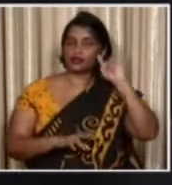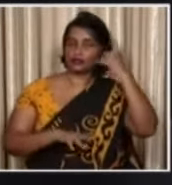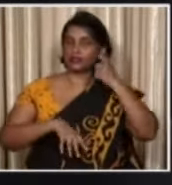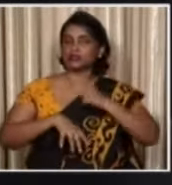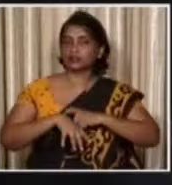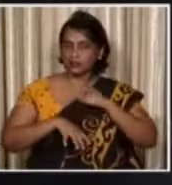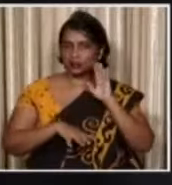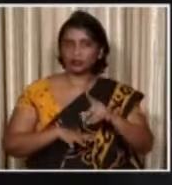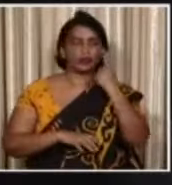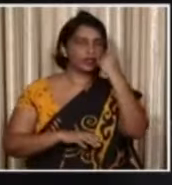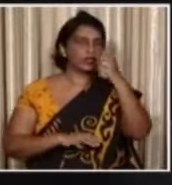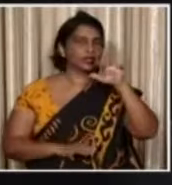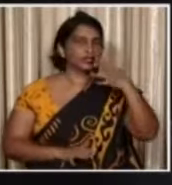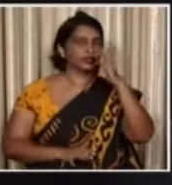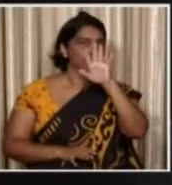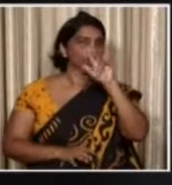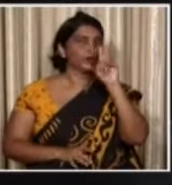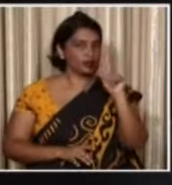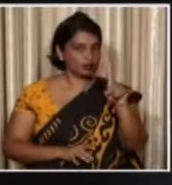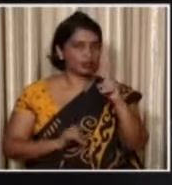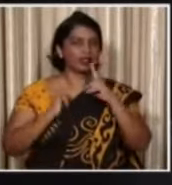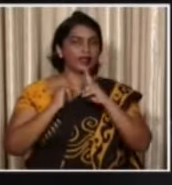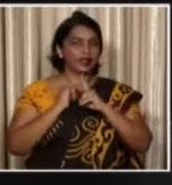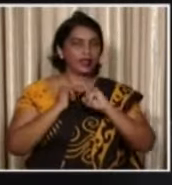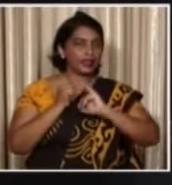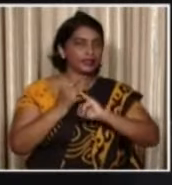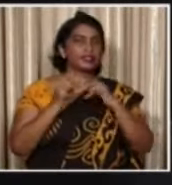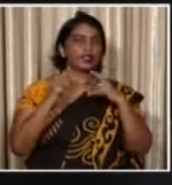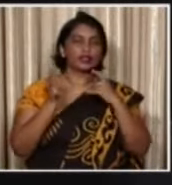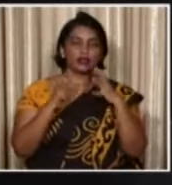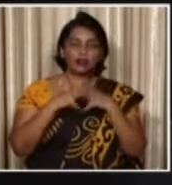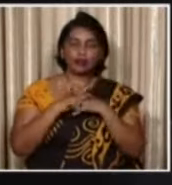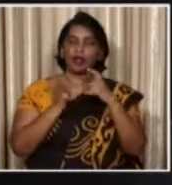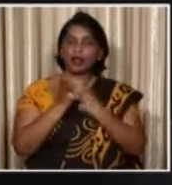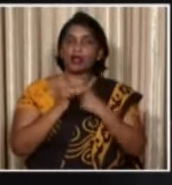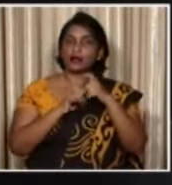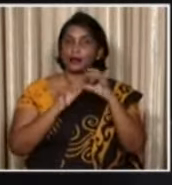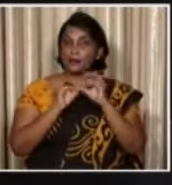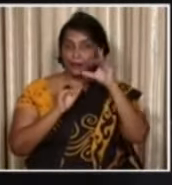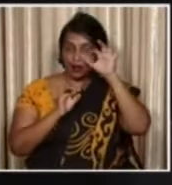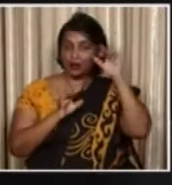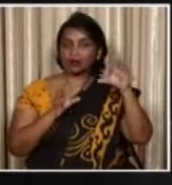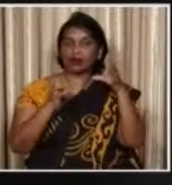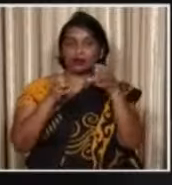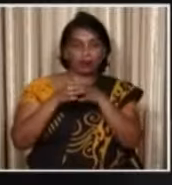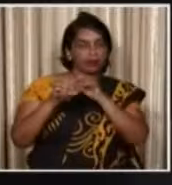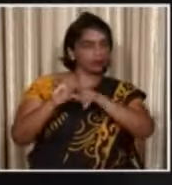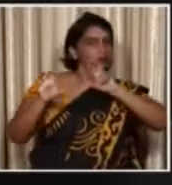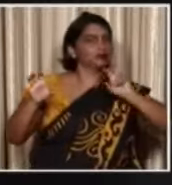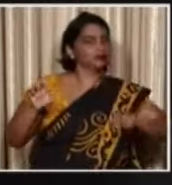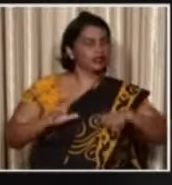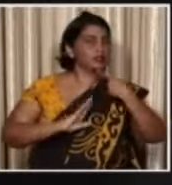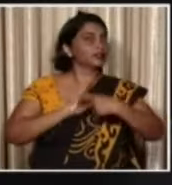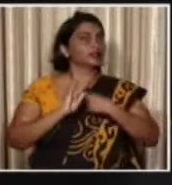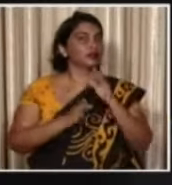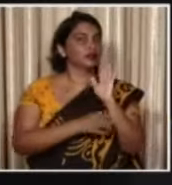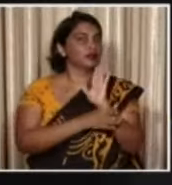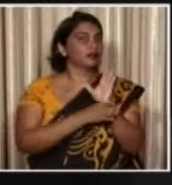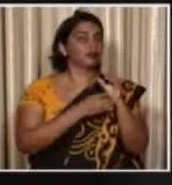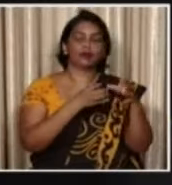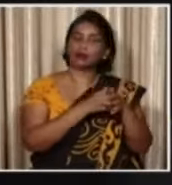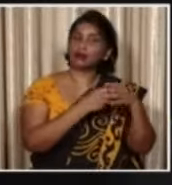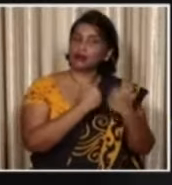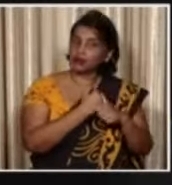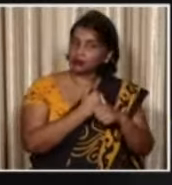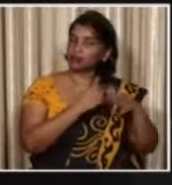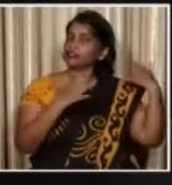Vatavata, Egda Samasia Panaseke, SWRD, Bandar Naka Matituma, Emma Paksheng Ivati, Sri Lanka, Nidhas Pakshe,